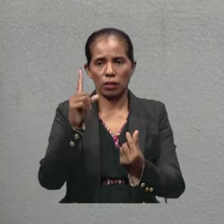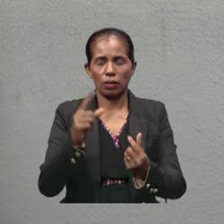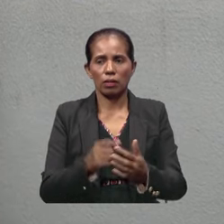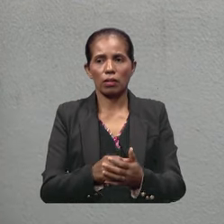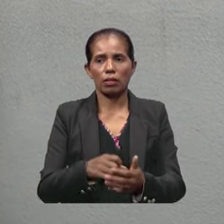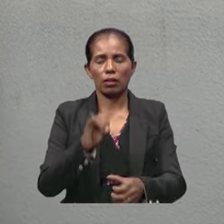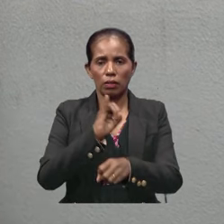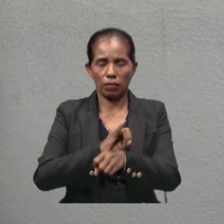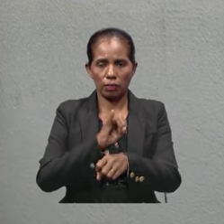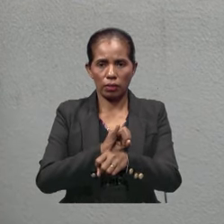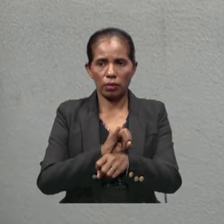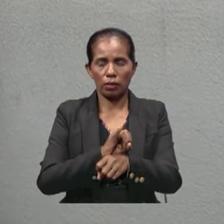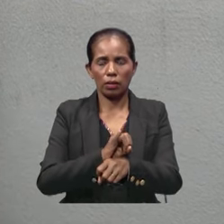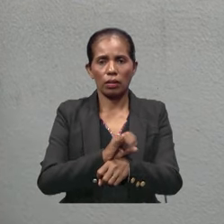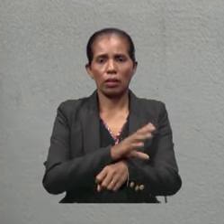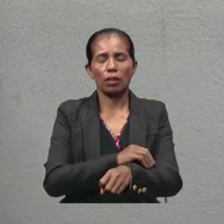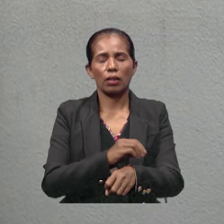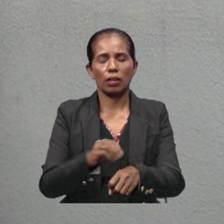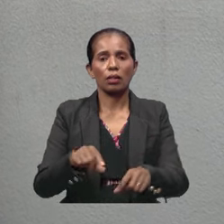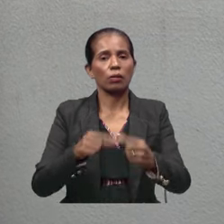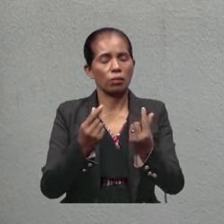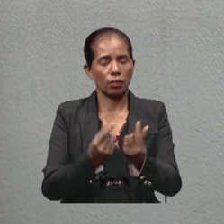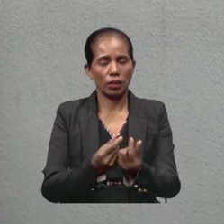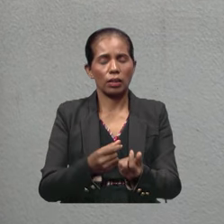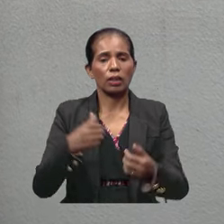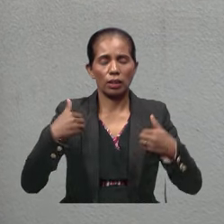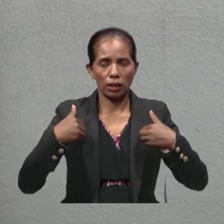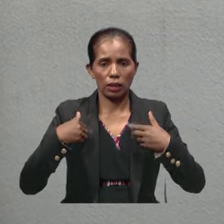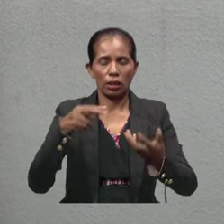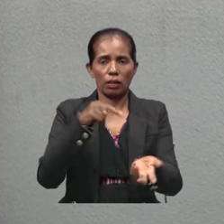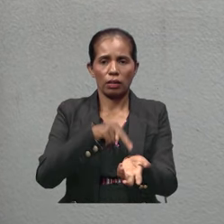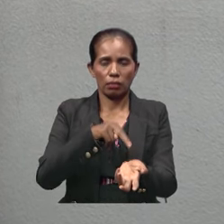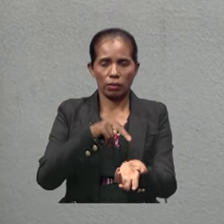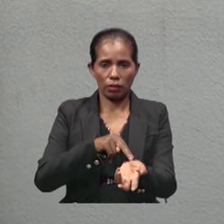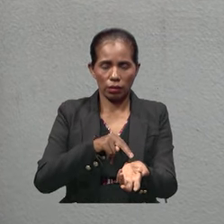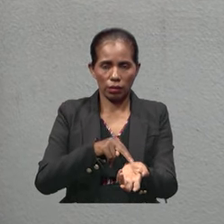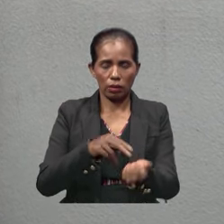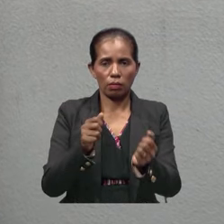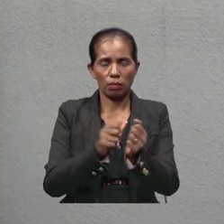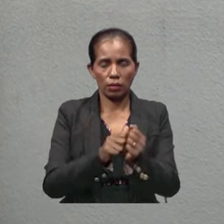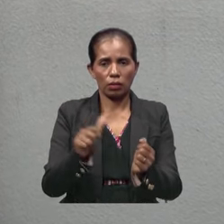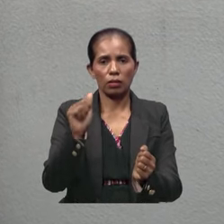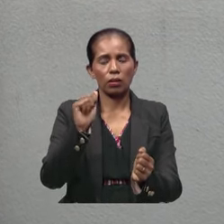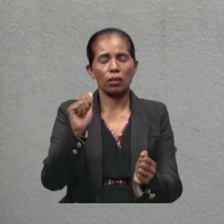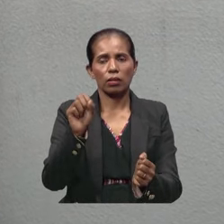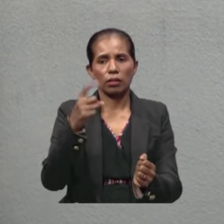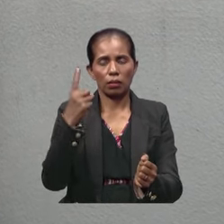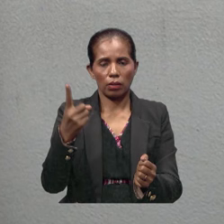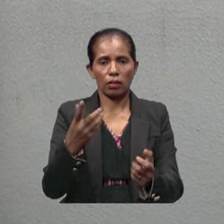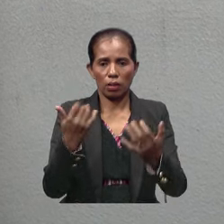enfermeiro, entre 11, 10, 11. Agora, não, e tem enfermeiro